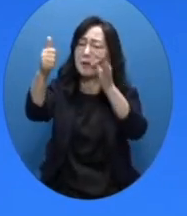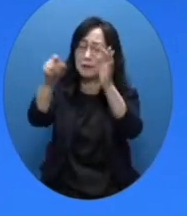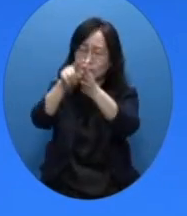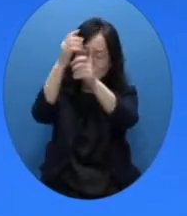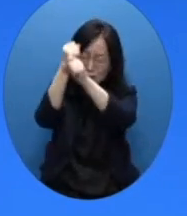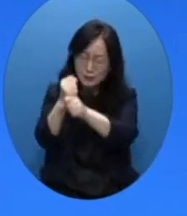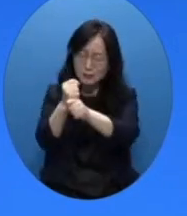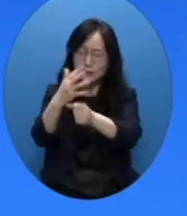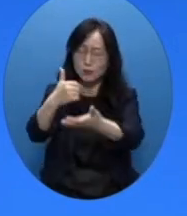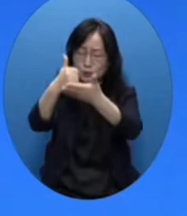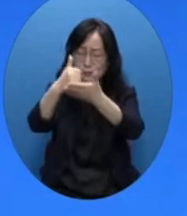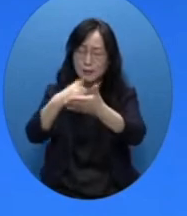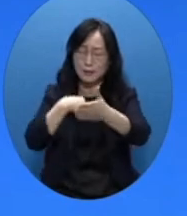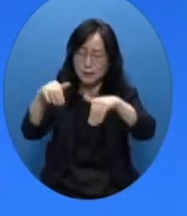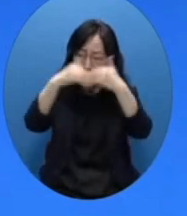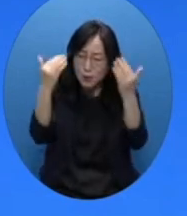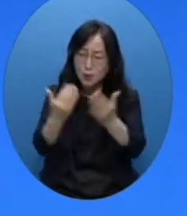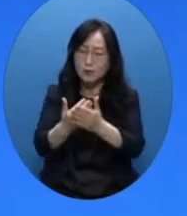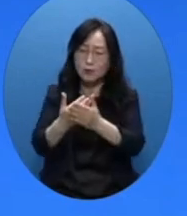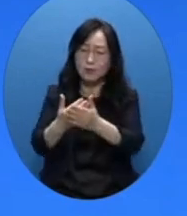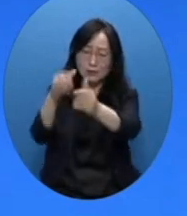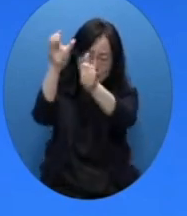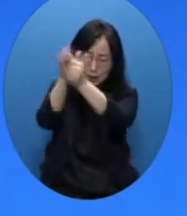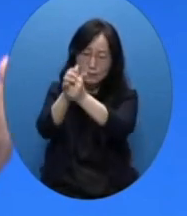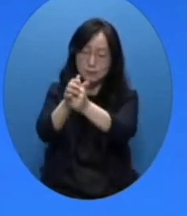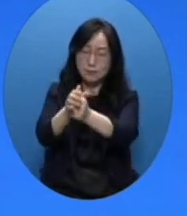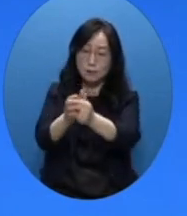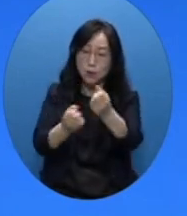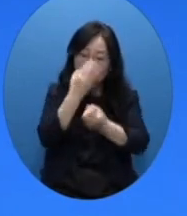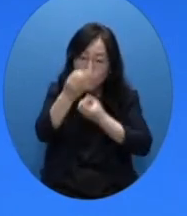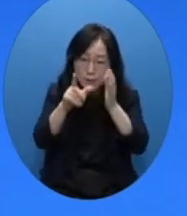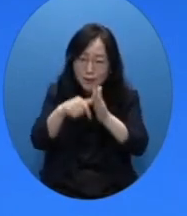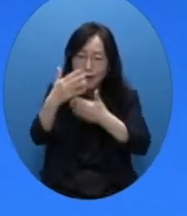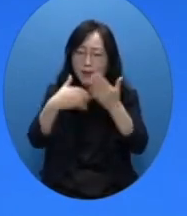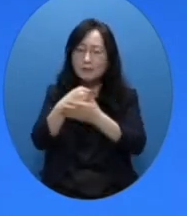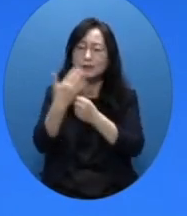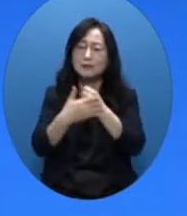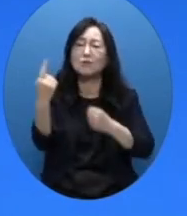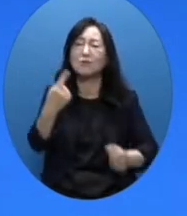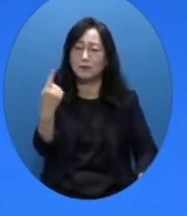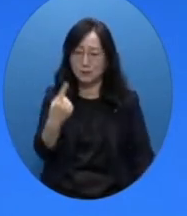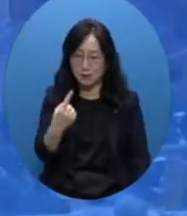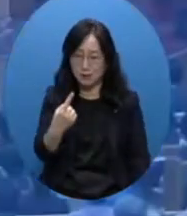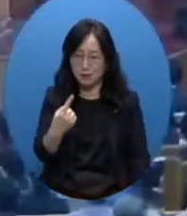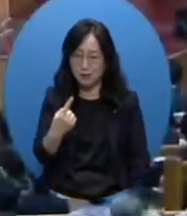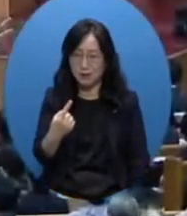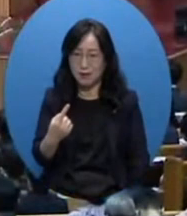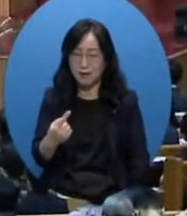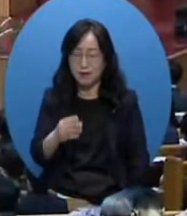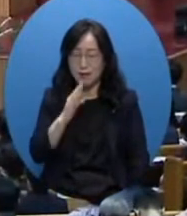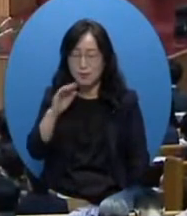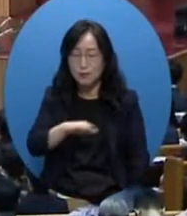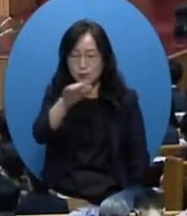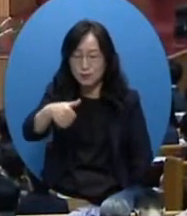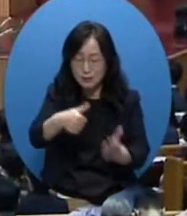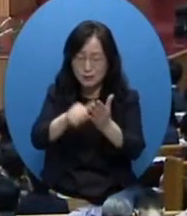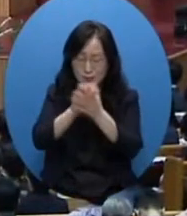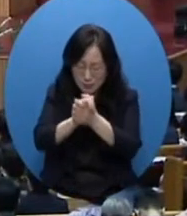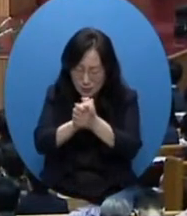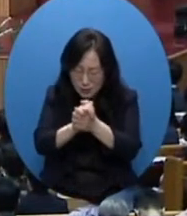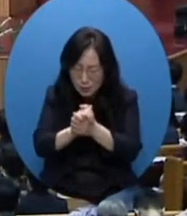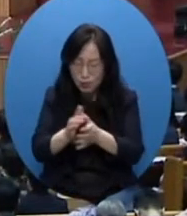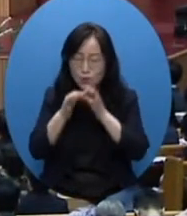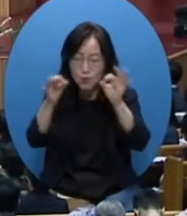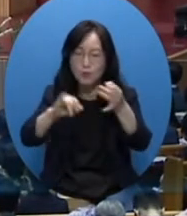의지합니다. 주님만이 나의 모든 것 되십니다. 고백할 때 하나님의 은혜가 임하게 되는 것입니다. 우리가 그때가 바로 주 앞에 엎드려 기도할 때고 부르짖을 때인